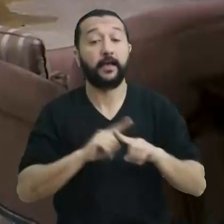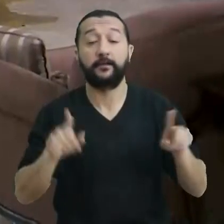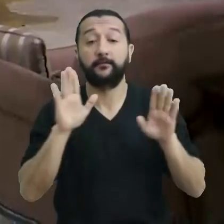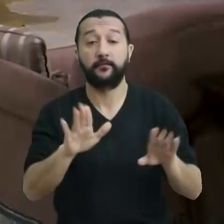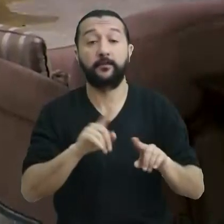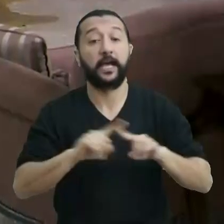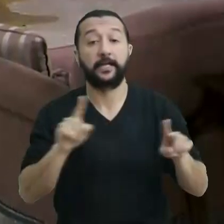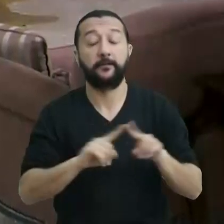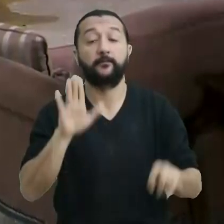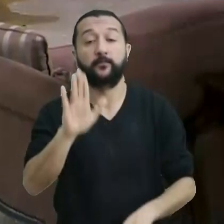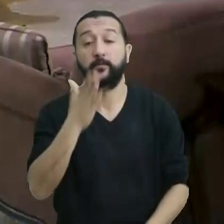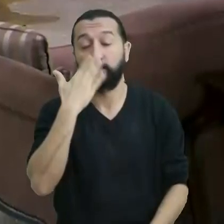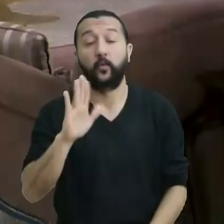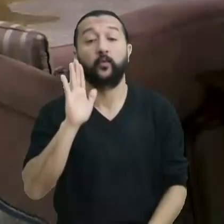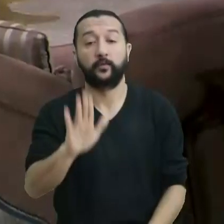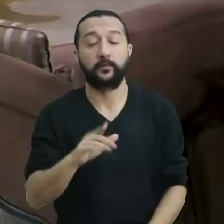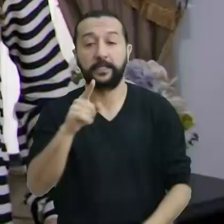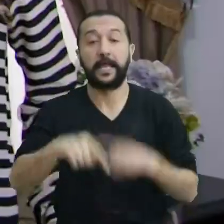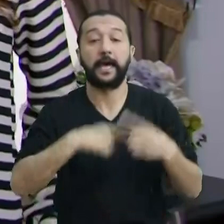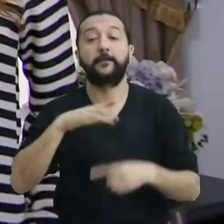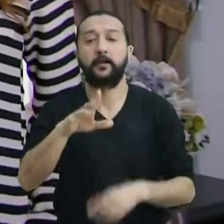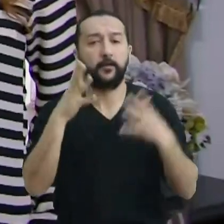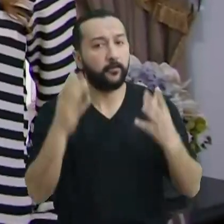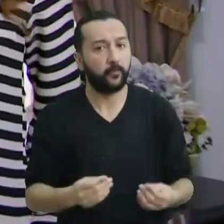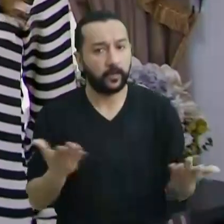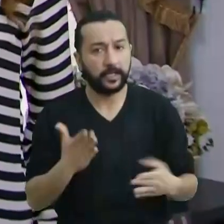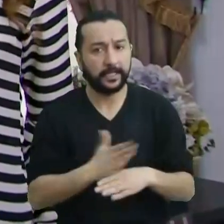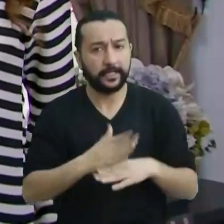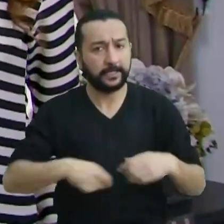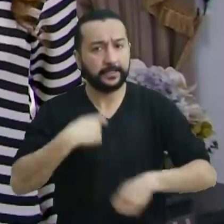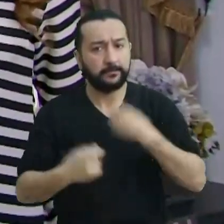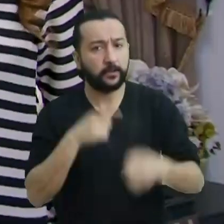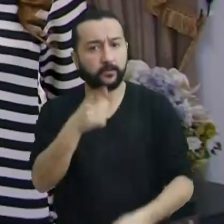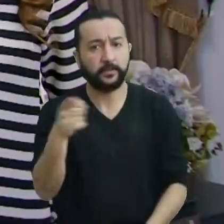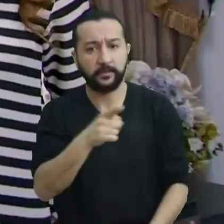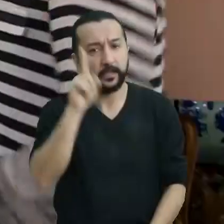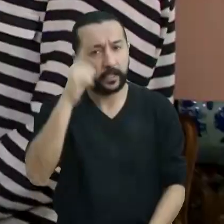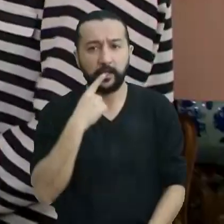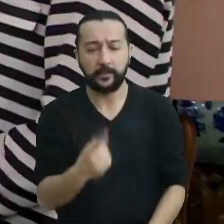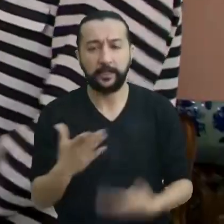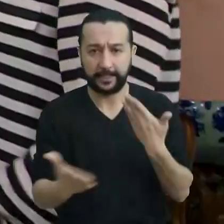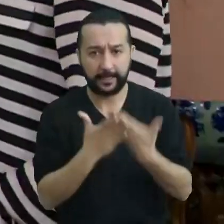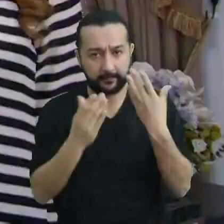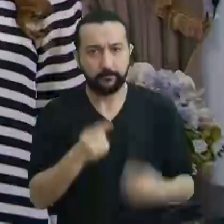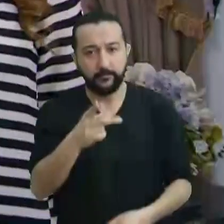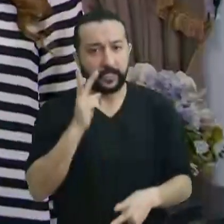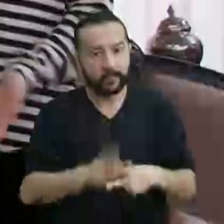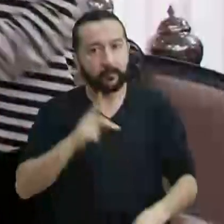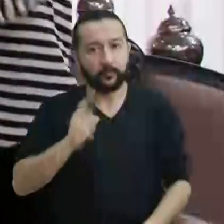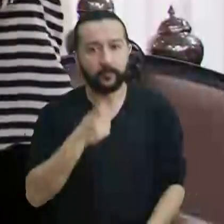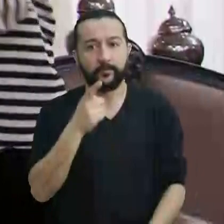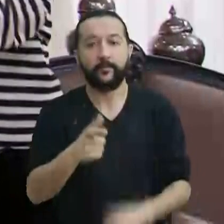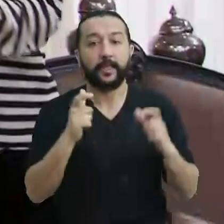Hayır. Yok. Arama sen. Ne oluyor ya, ne saçmalıyorsunuz Allah aşkına? Yardım edeyim işte, hemen